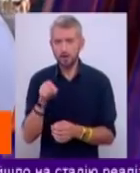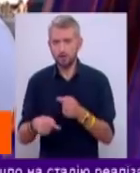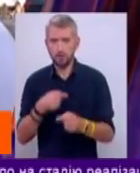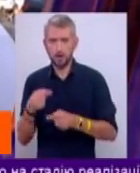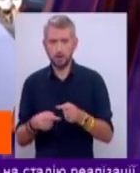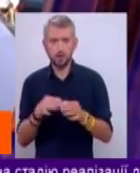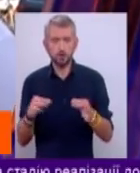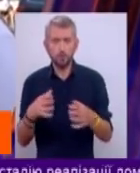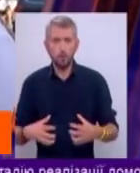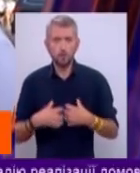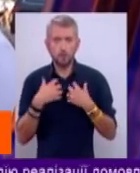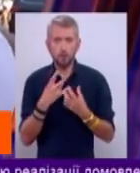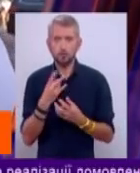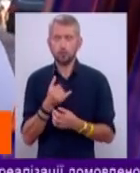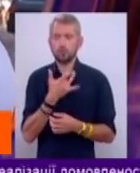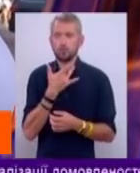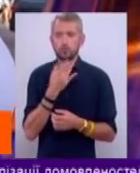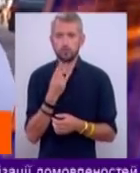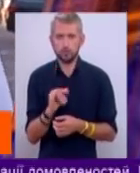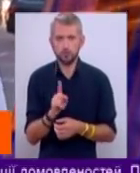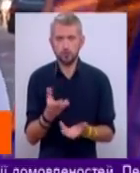нічого страшного, повисив голос, ну і що?